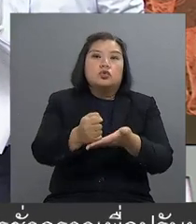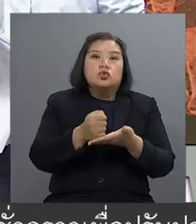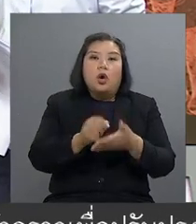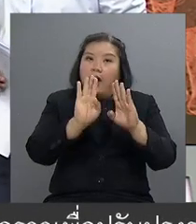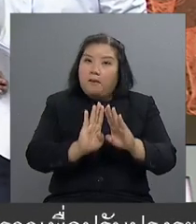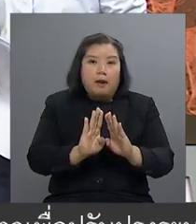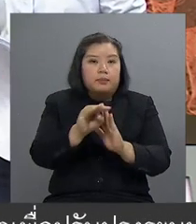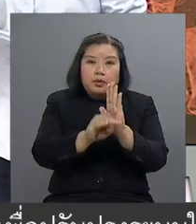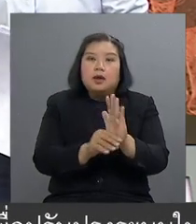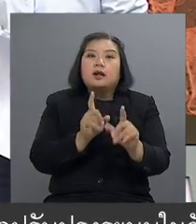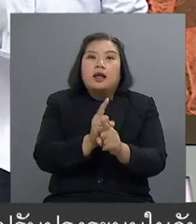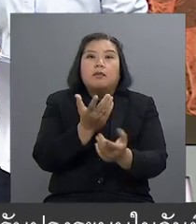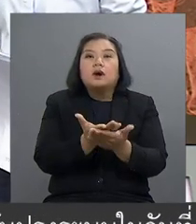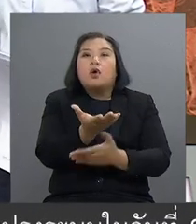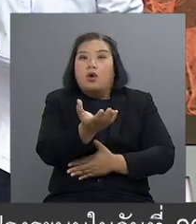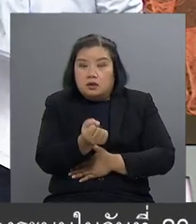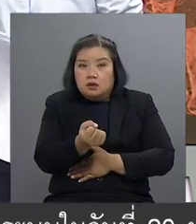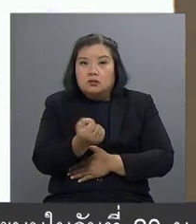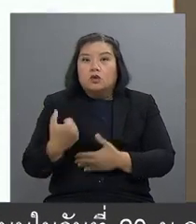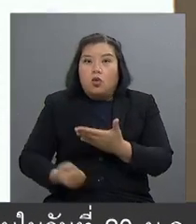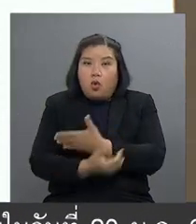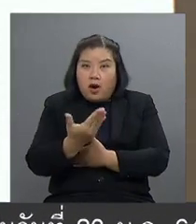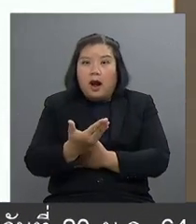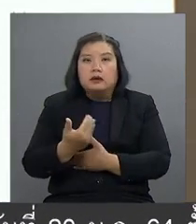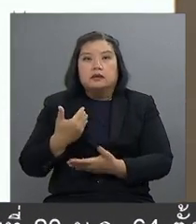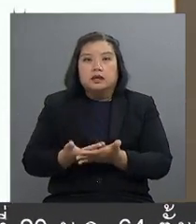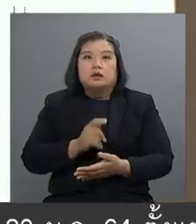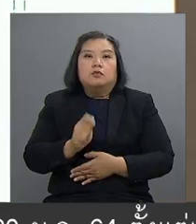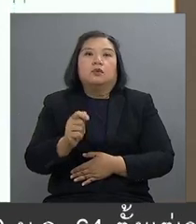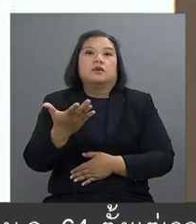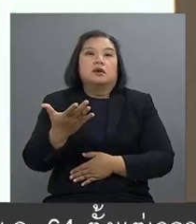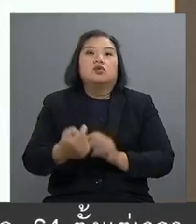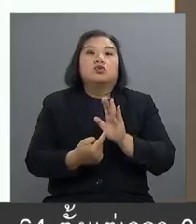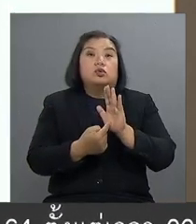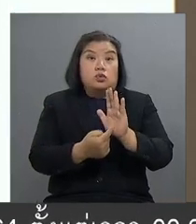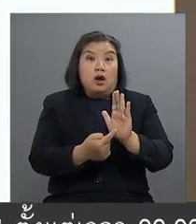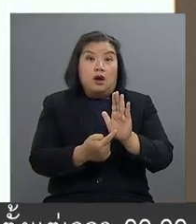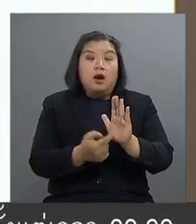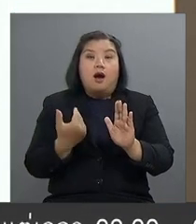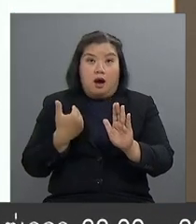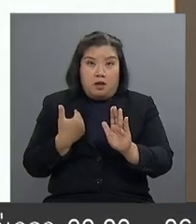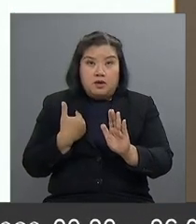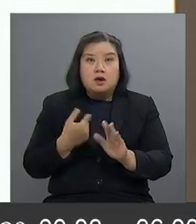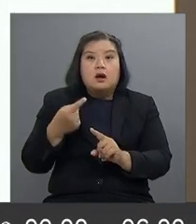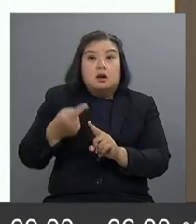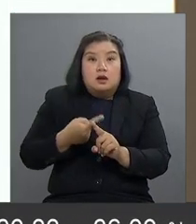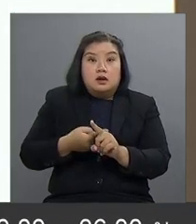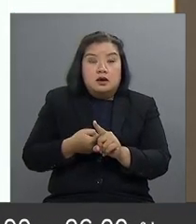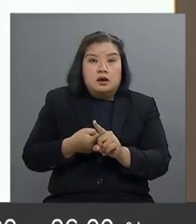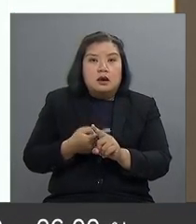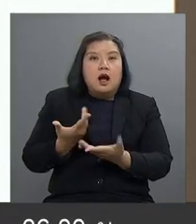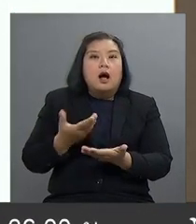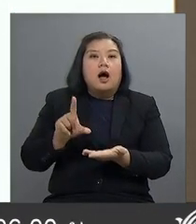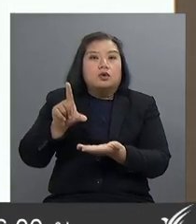แล้วก็ความเสี่ยงของลูกหนี้แต่ละรายนะคะตัวอย่างเช่นอาจจะเป็นการลดค่างวดการลดดอกเบี้ยการ